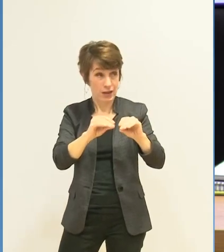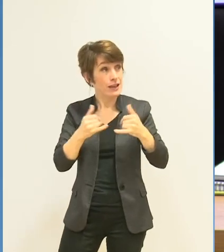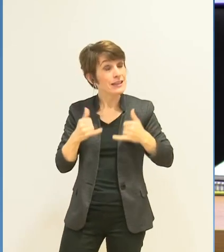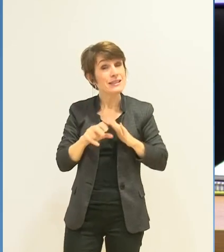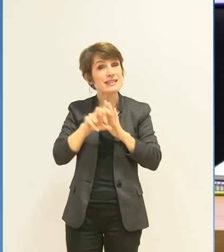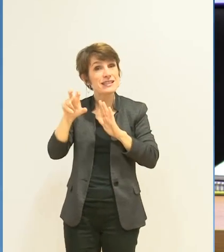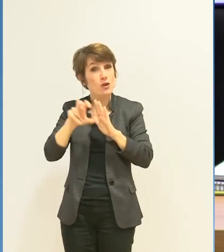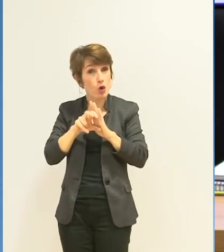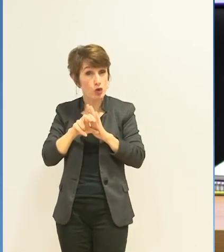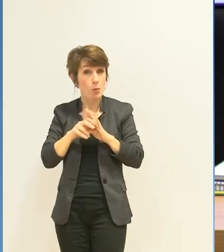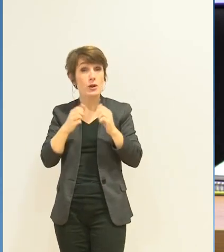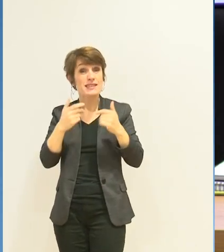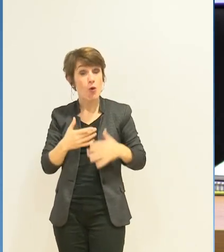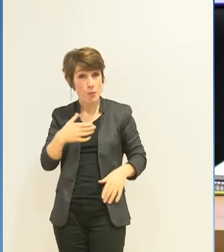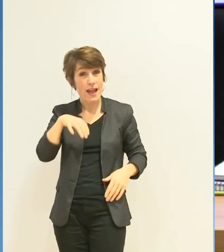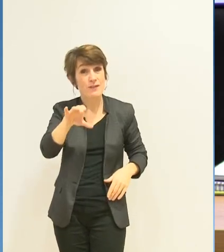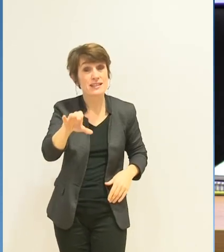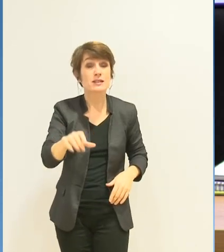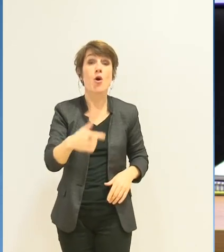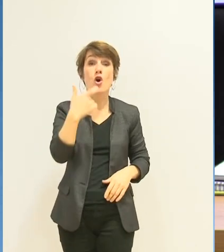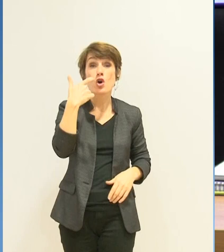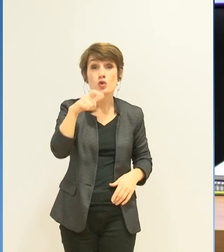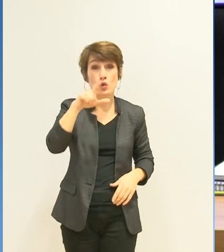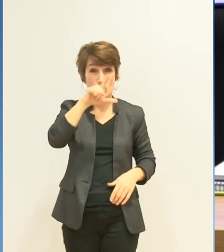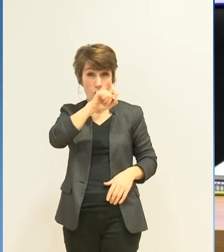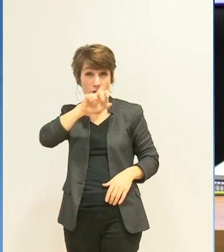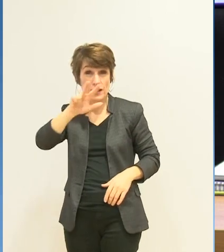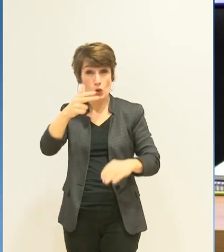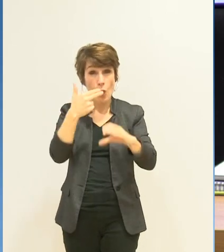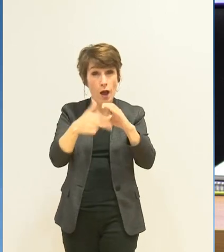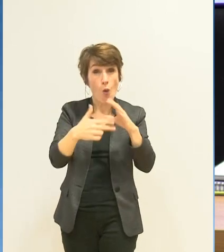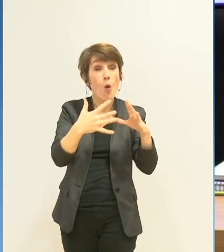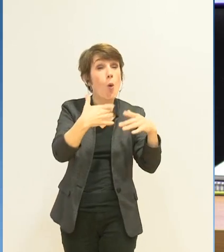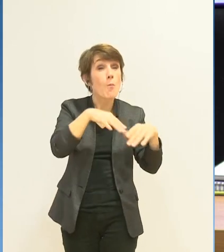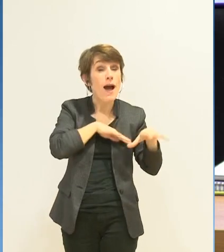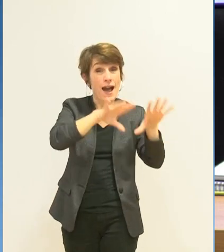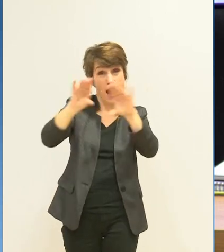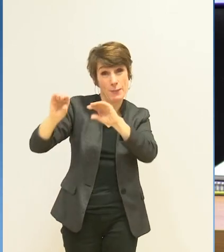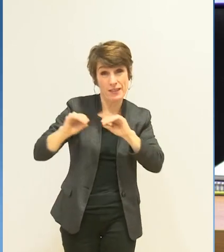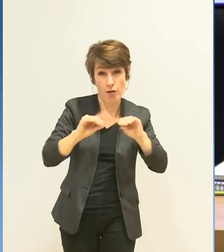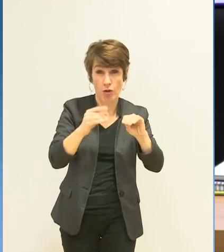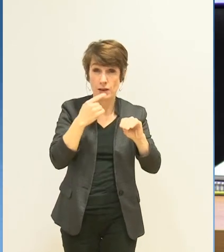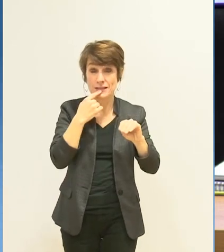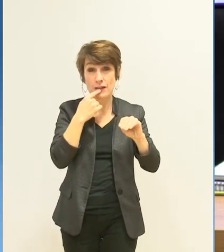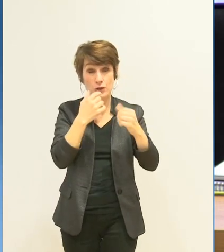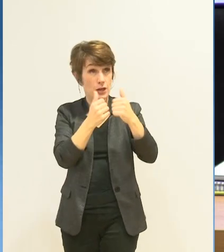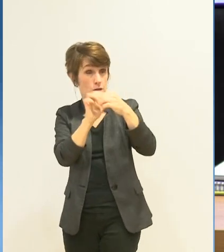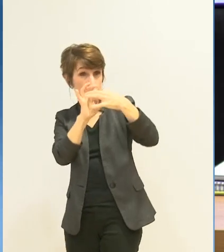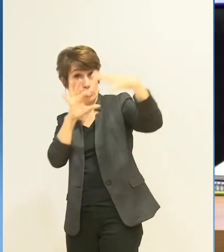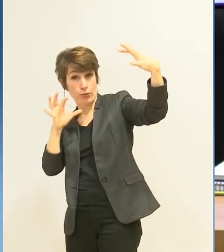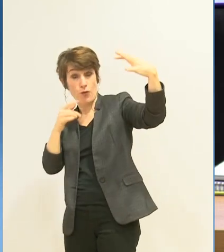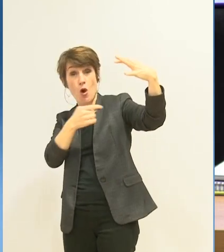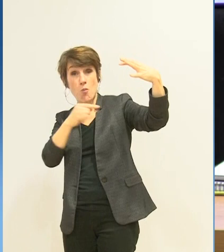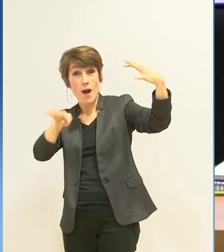c'est 223 euros par habitant c'est à dire moins 14% par rapport à la moyenne